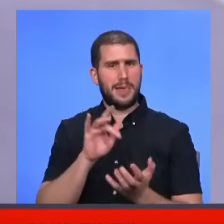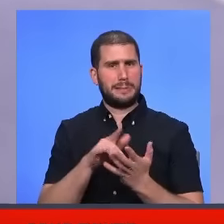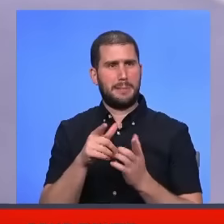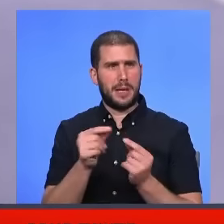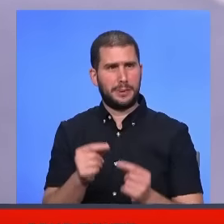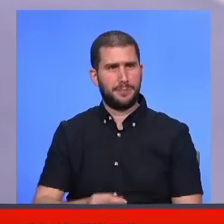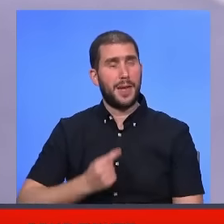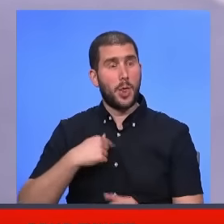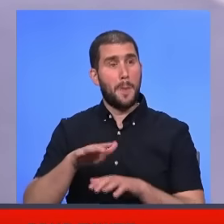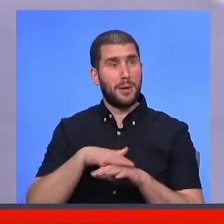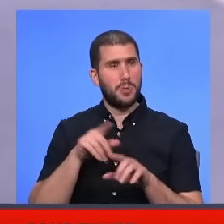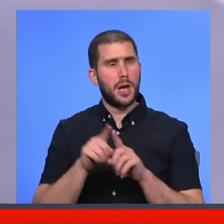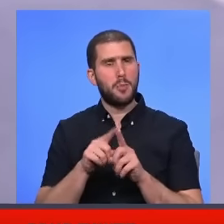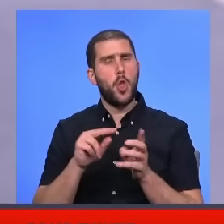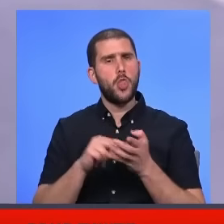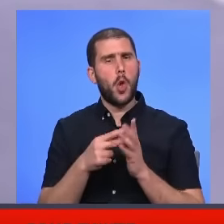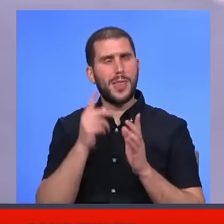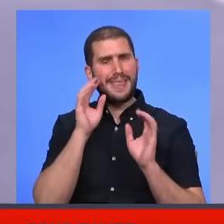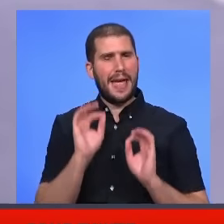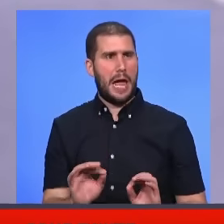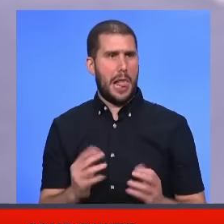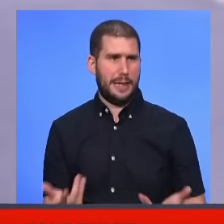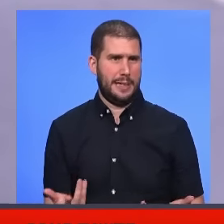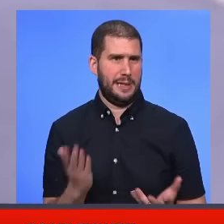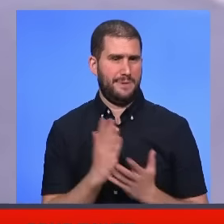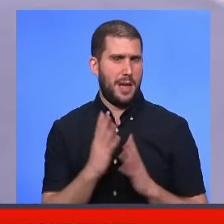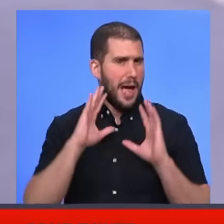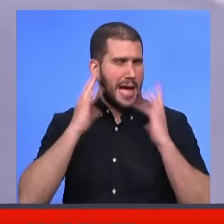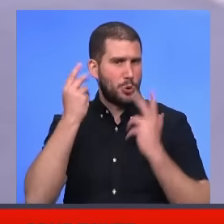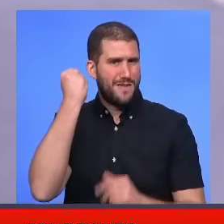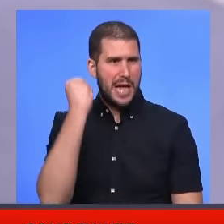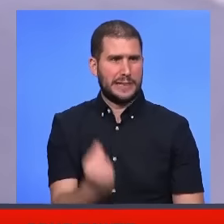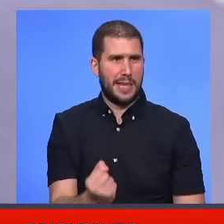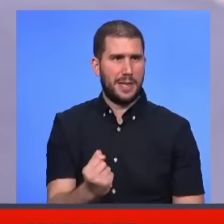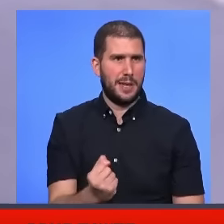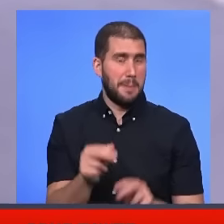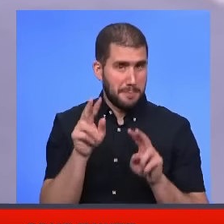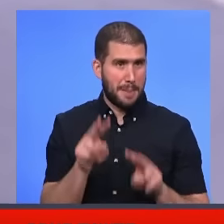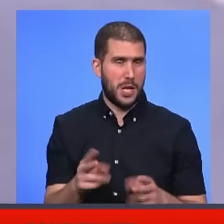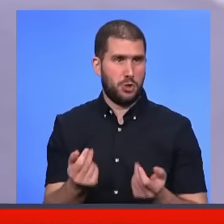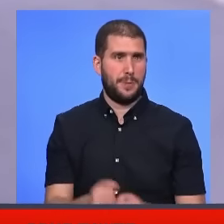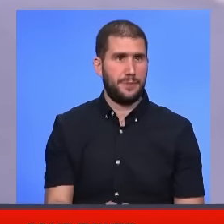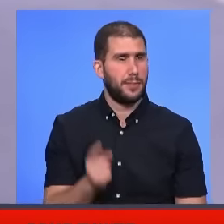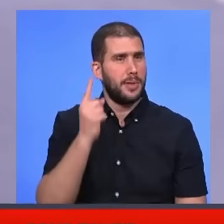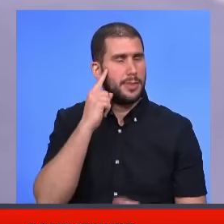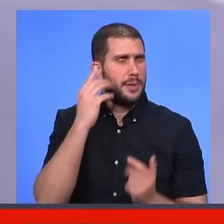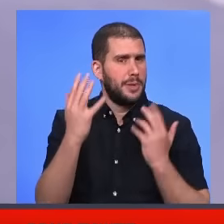אנחנו מרגישים כמו בריאליטי עזוי ורצחני, ממש ככה. אני...